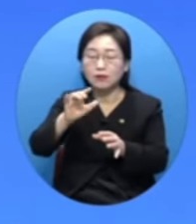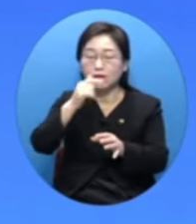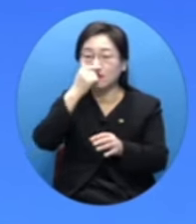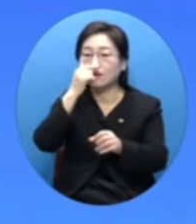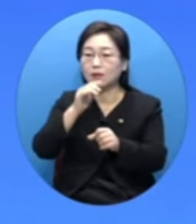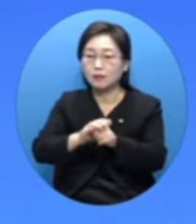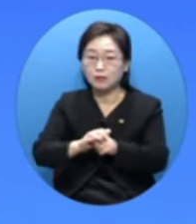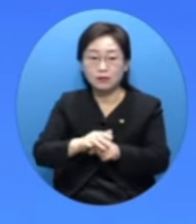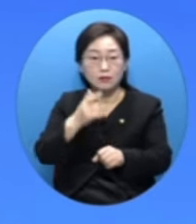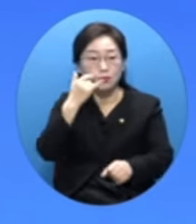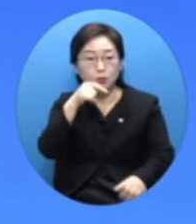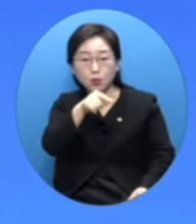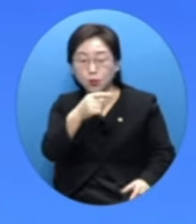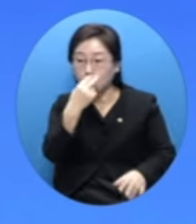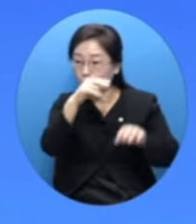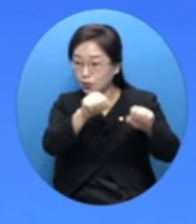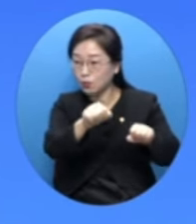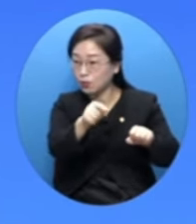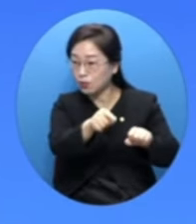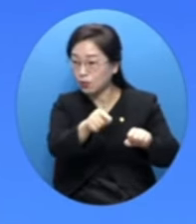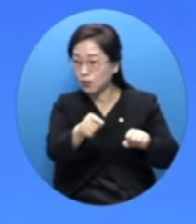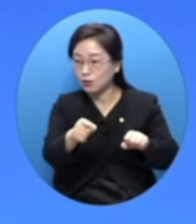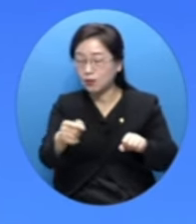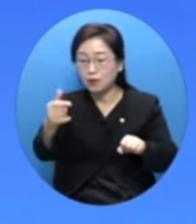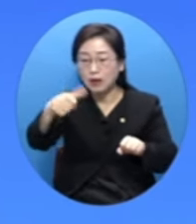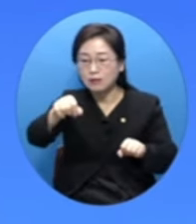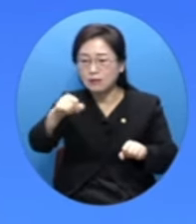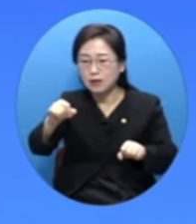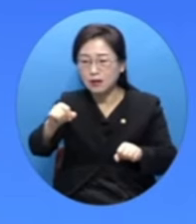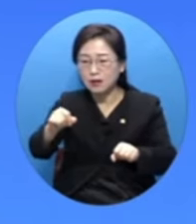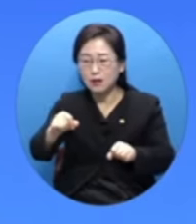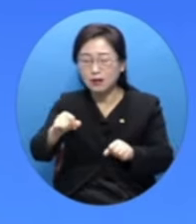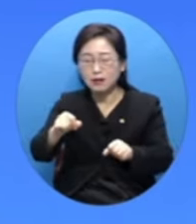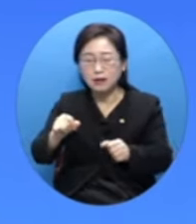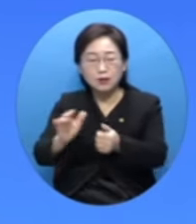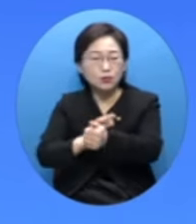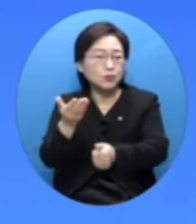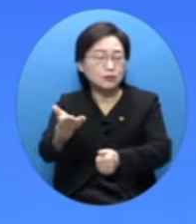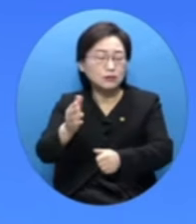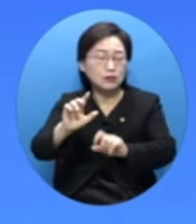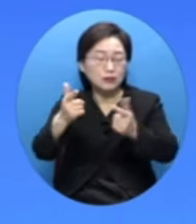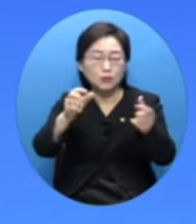분명히 부모님이 어딘가 계신데 그들을 돌보지 않기 때문에 외롭게 그곳에서